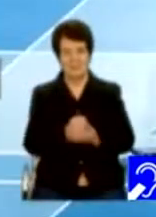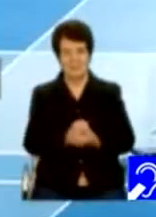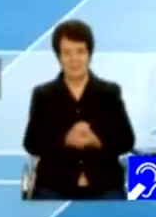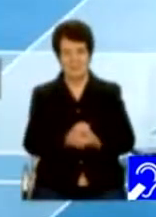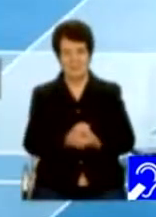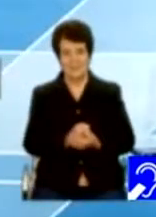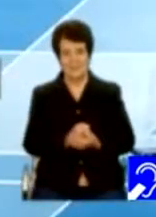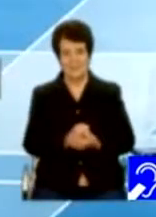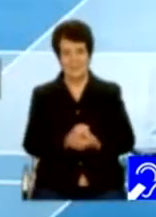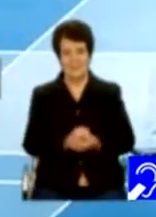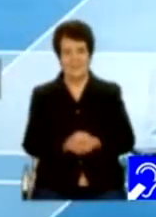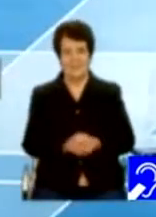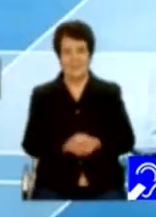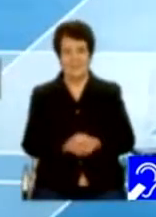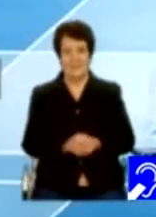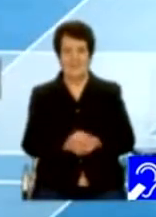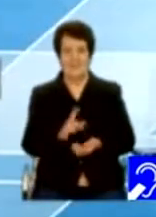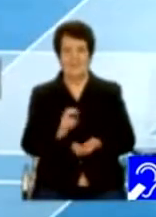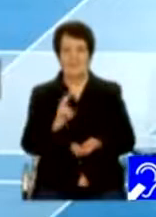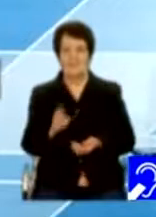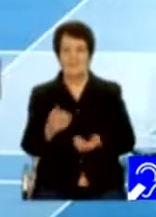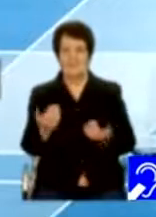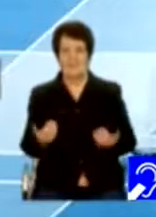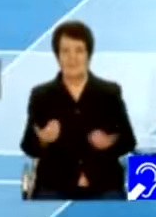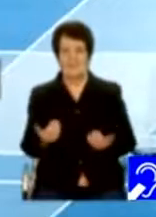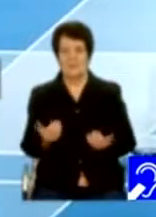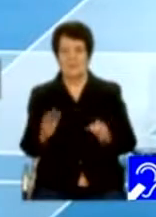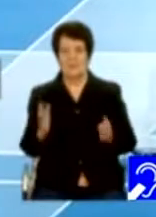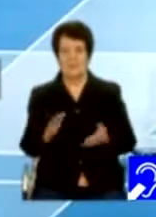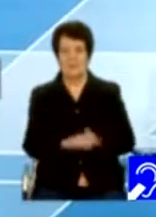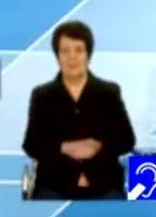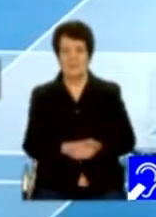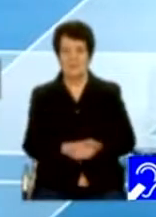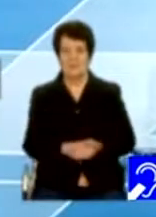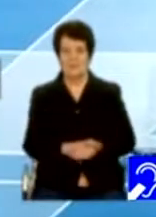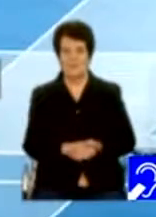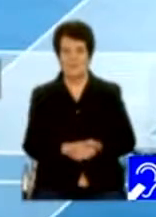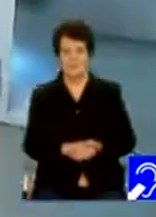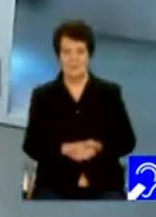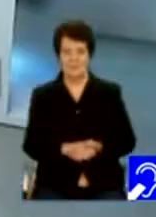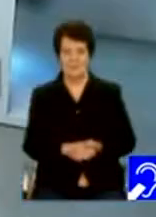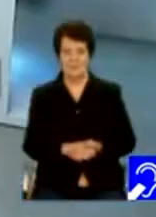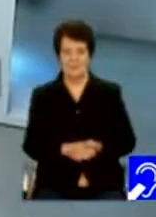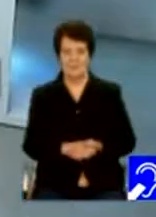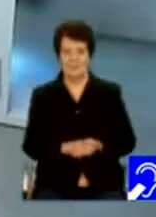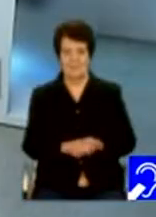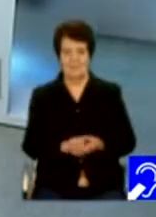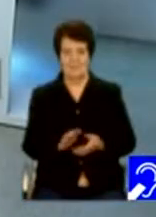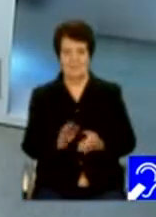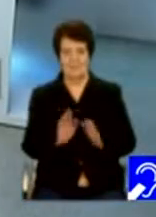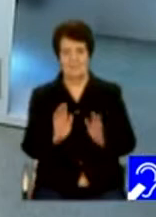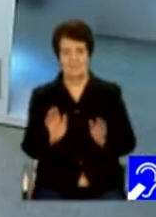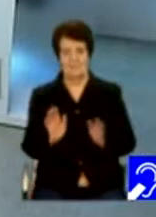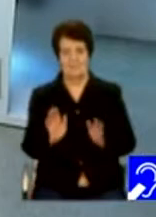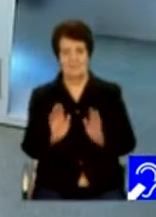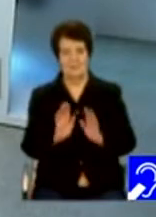scandalul stropirii cu verde de briliant. Cum mai merg ostilitățile, care mai e situația pe frontul luptei cu Pace, domnul Costiuc,